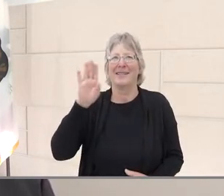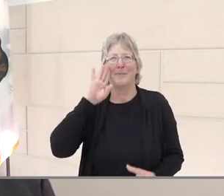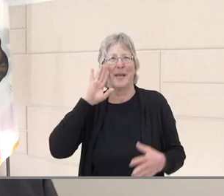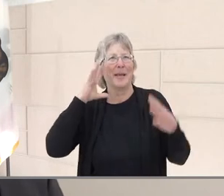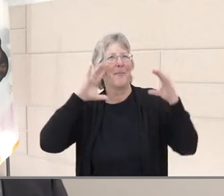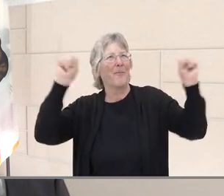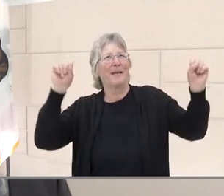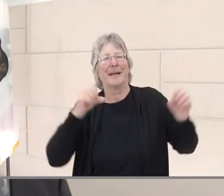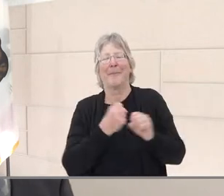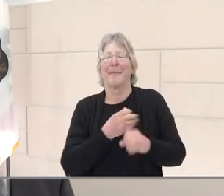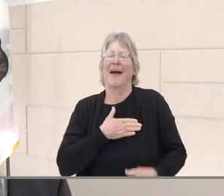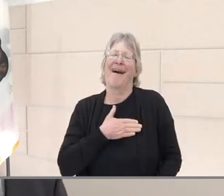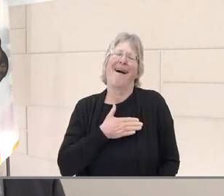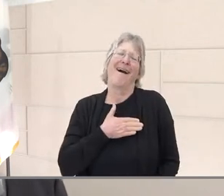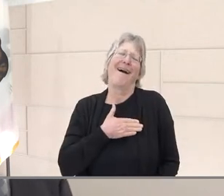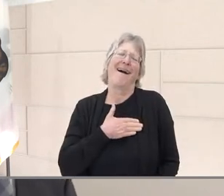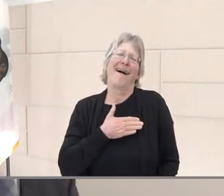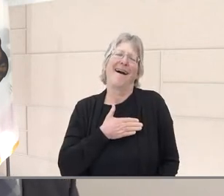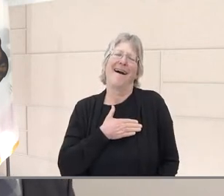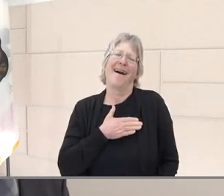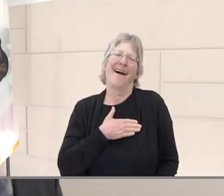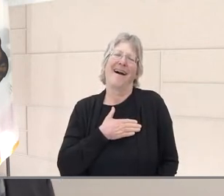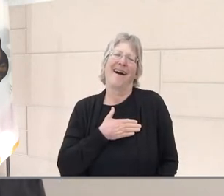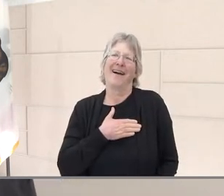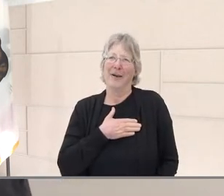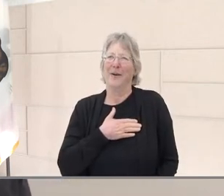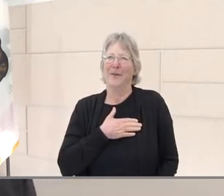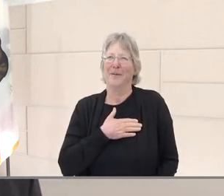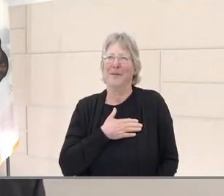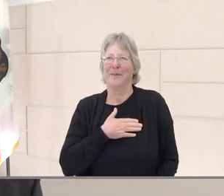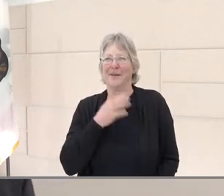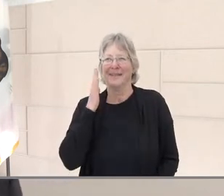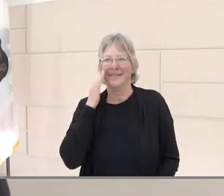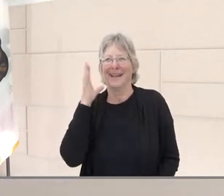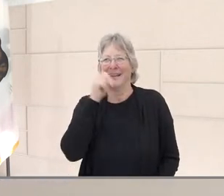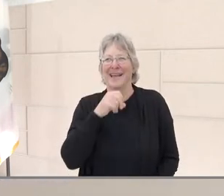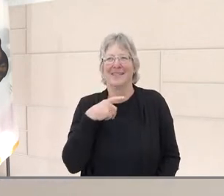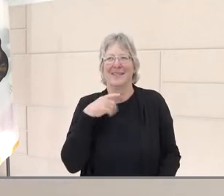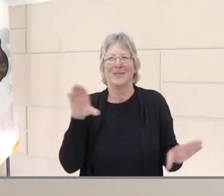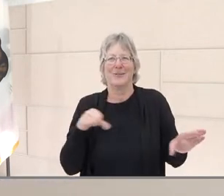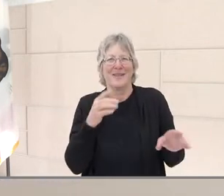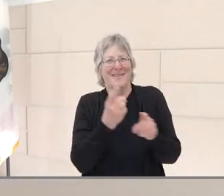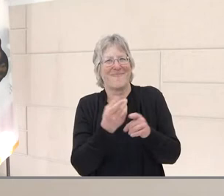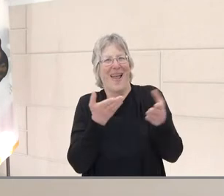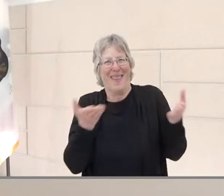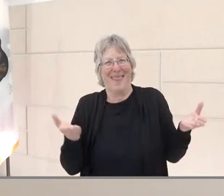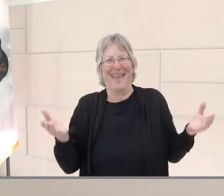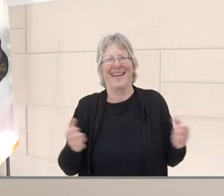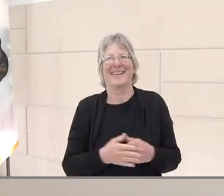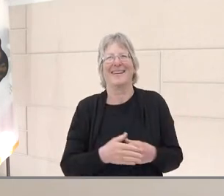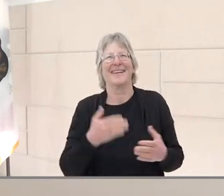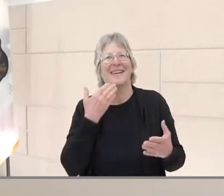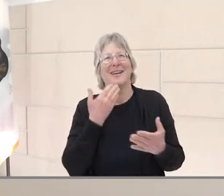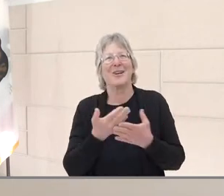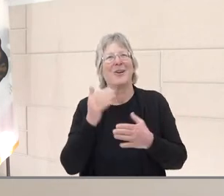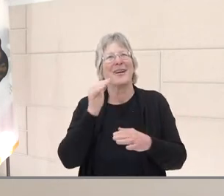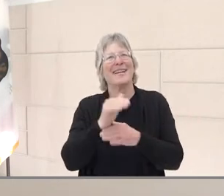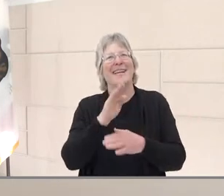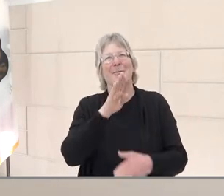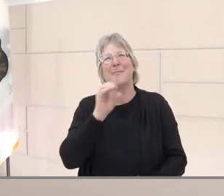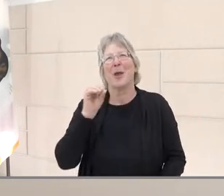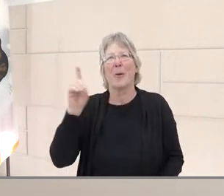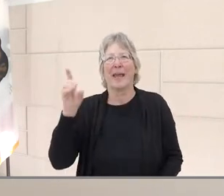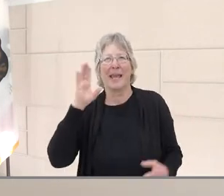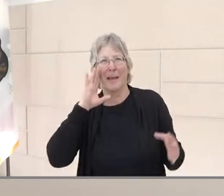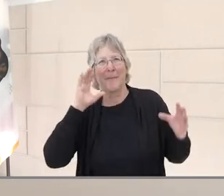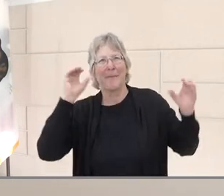យើងបានឃើញសិស្សធ្វើឲ្យខ្ញុំមានការសប្បាយក្នុងអារម្មណ៍សូមស្វាគមន៍